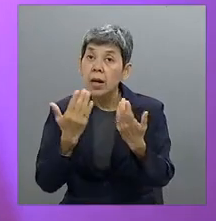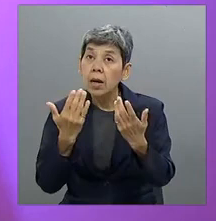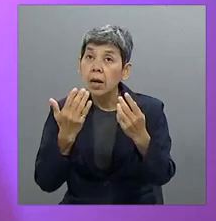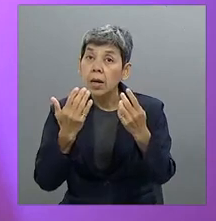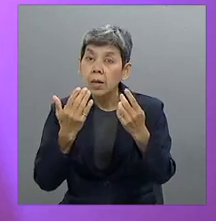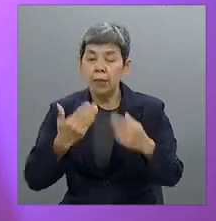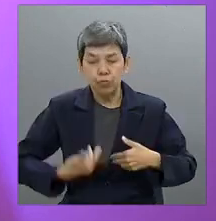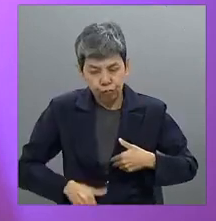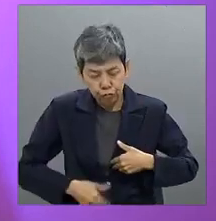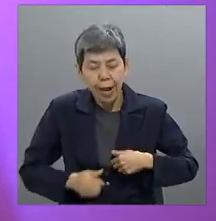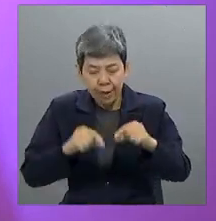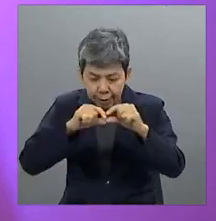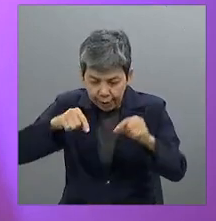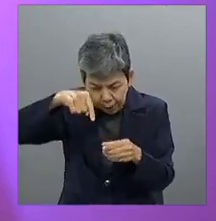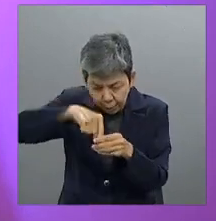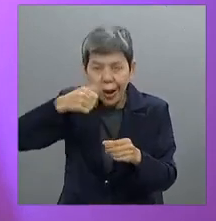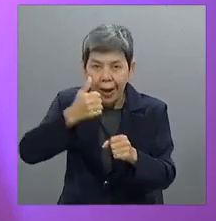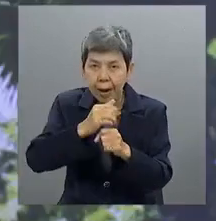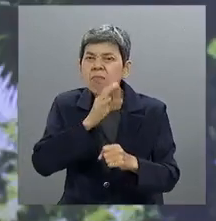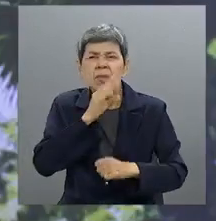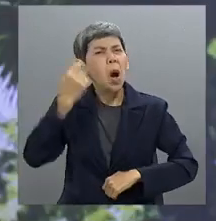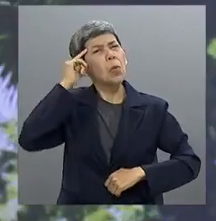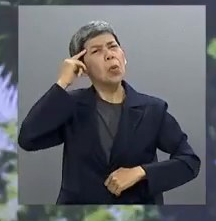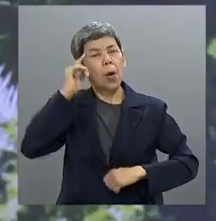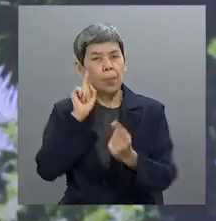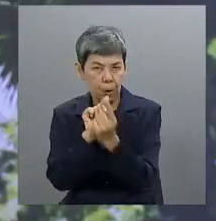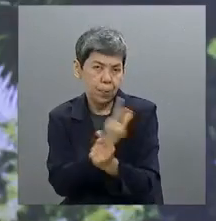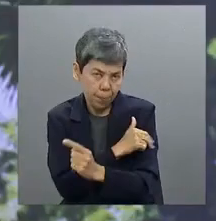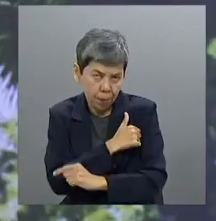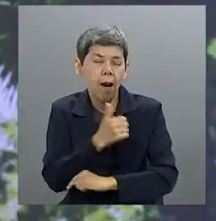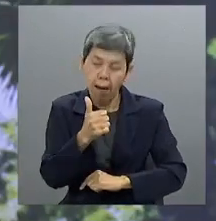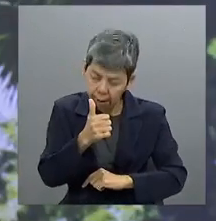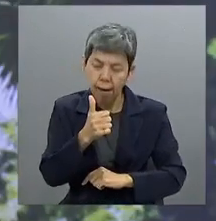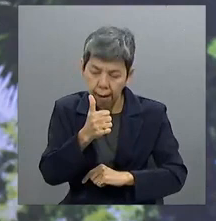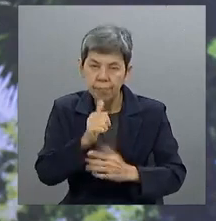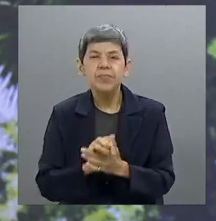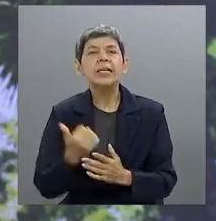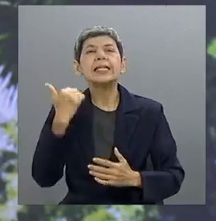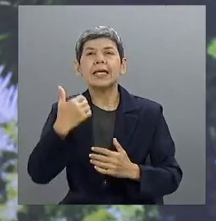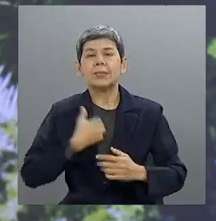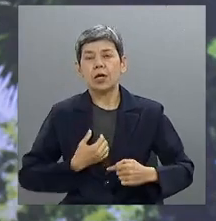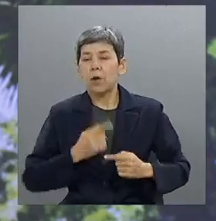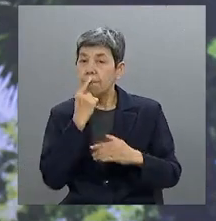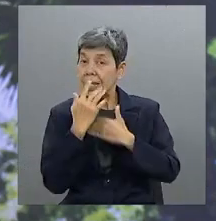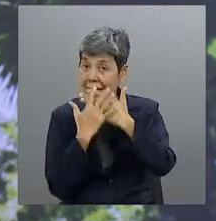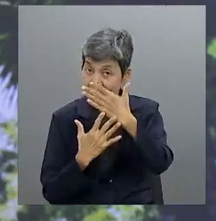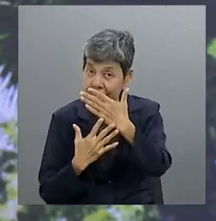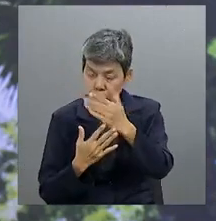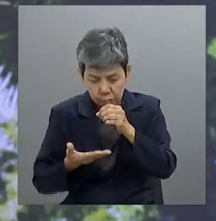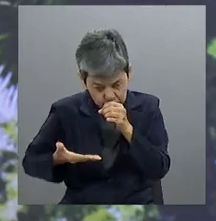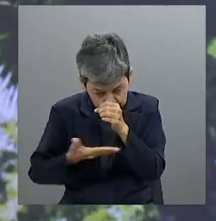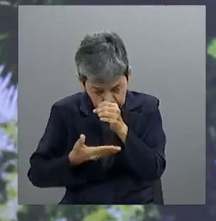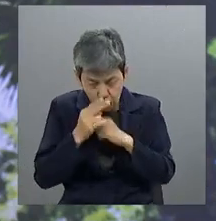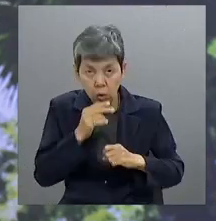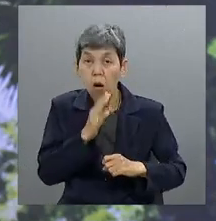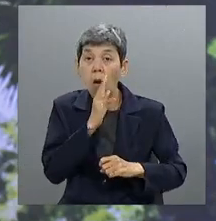ที่ตรวจปัสสาวะได้เลยหรือถ้าเกิดไม่แน่ใจก็ไปหาคุณหมอ ใช่ค่ะก็ถ้าให้ชัวร์ก็อาจจะมีการตรวจเลือดอะไรแบบนี้ก็จะแล้วยิ่งวินิจไปตรวจ